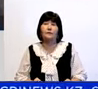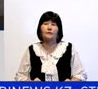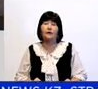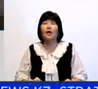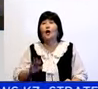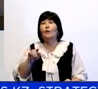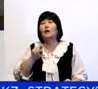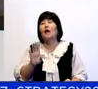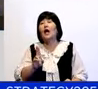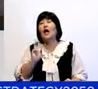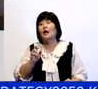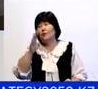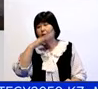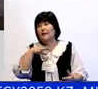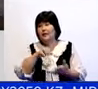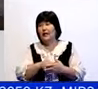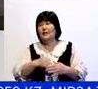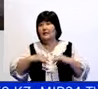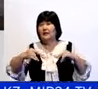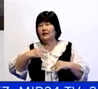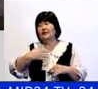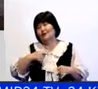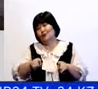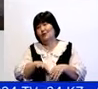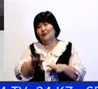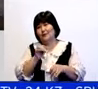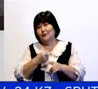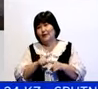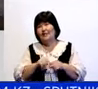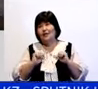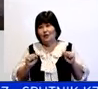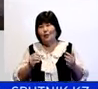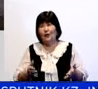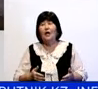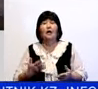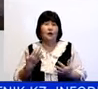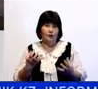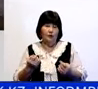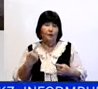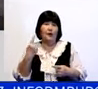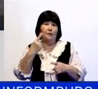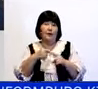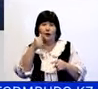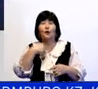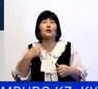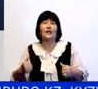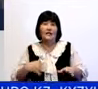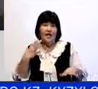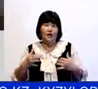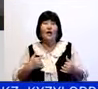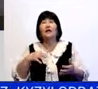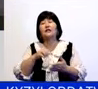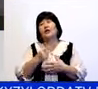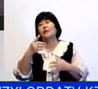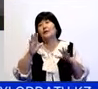После того, как папа занялся теннисом, я тоже выбрал именно этот вид спорта. Вот уже почти полтора года занимаюсь. Занял